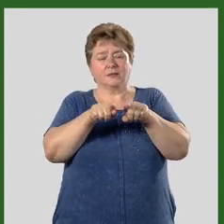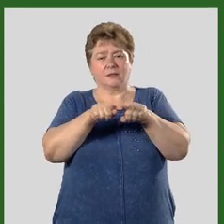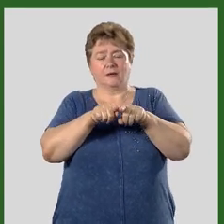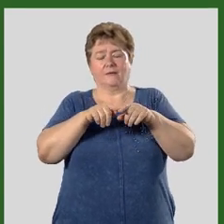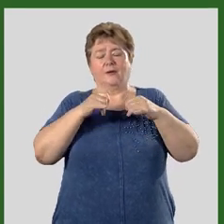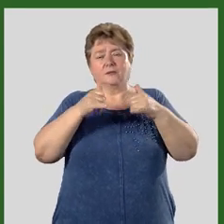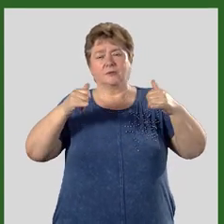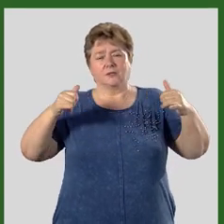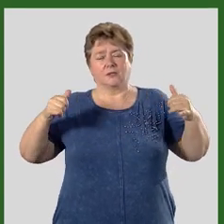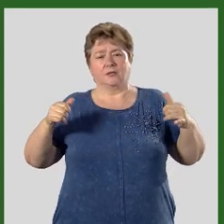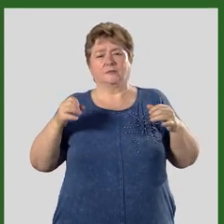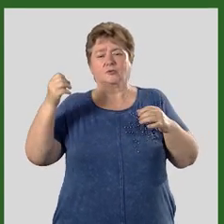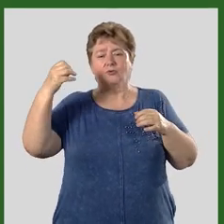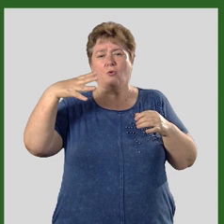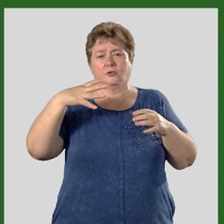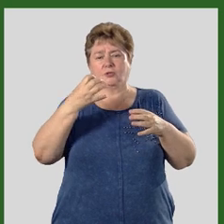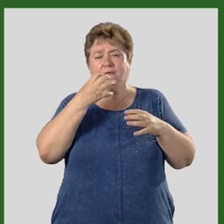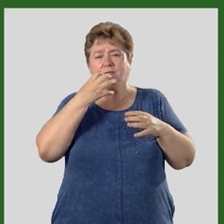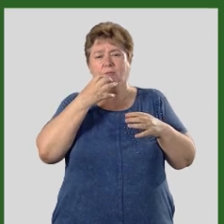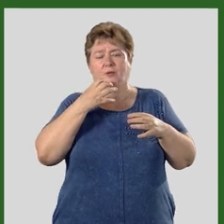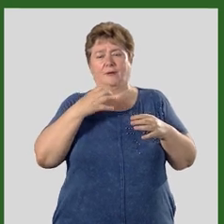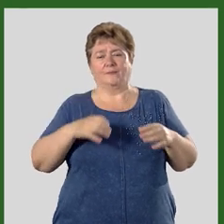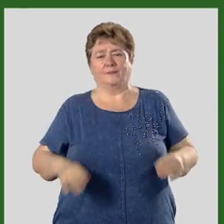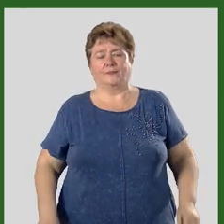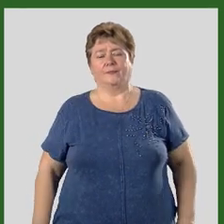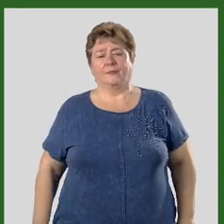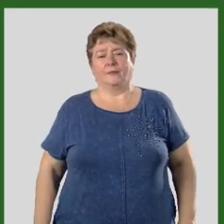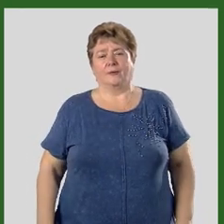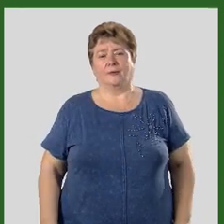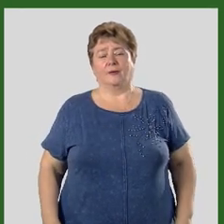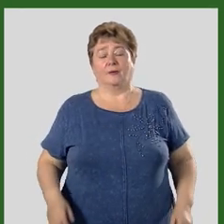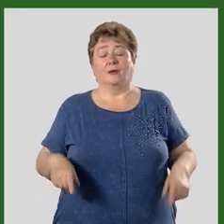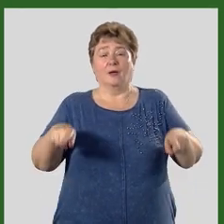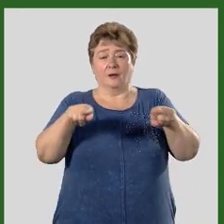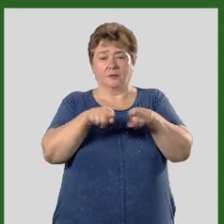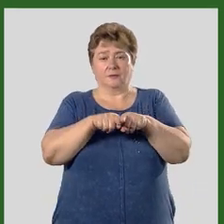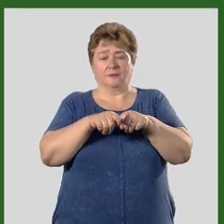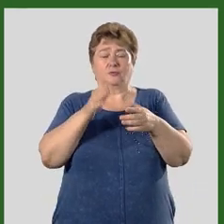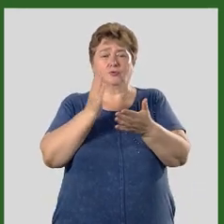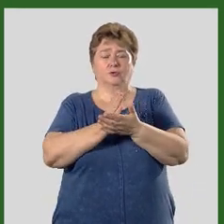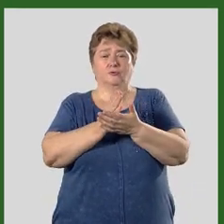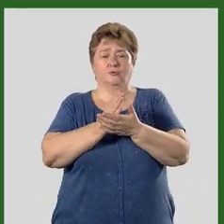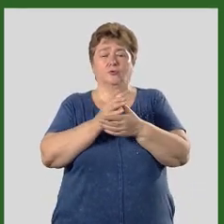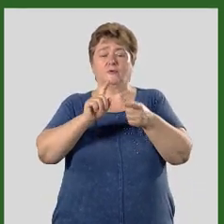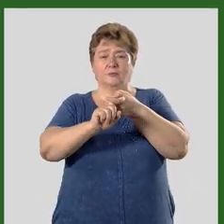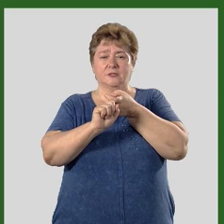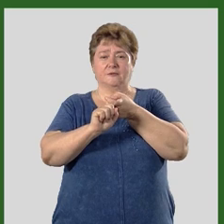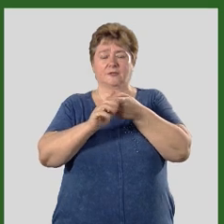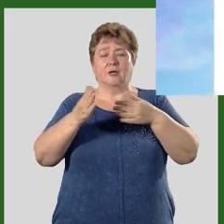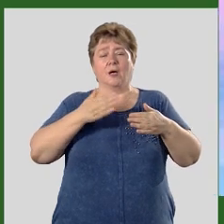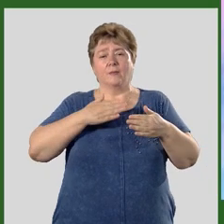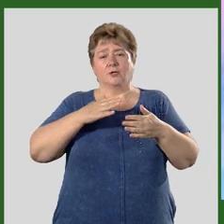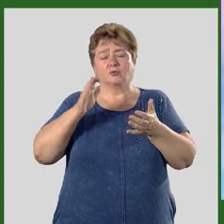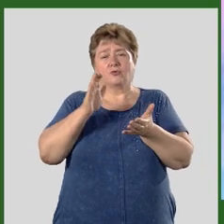неравномерным распределением солнечного тепла. А также существует взаимосвязь